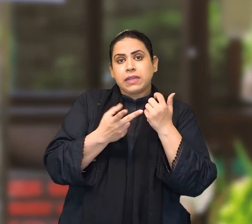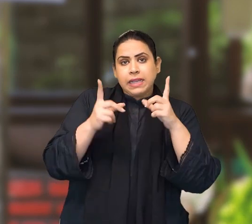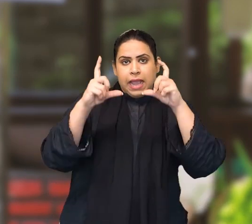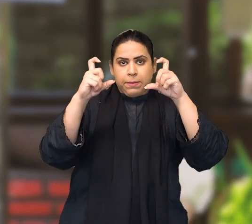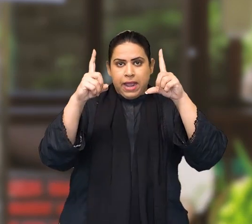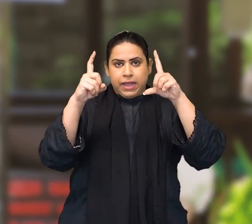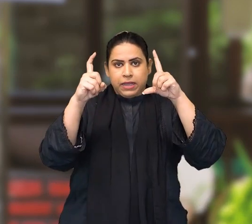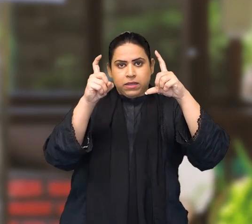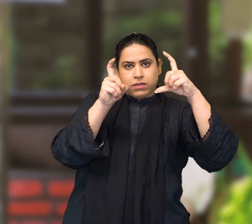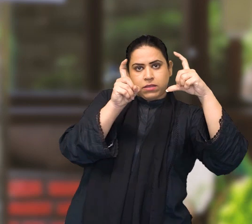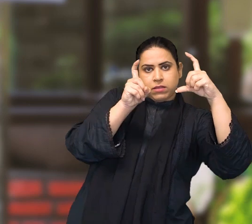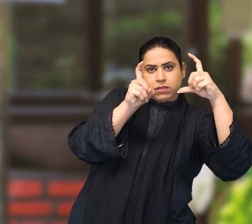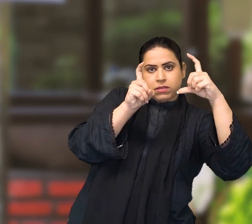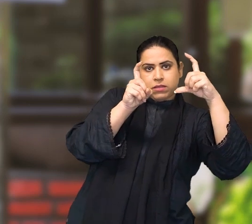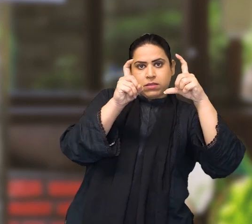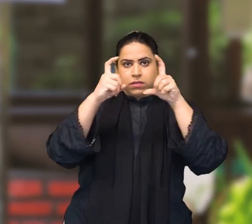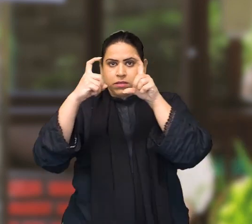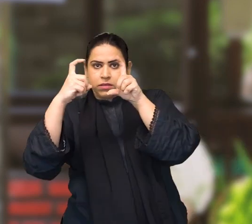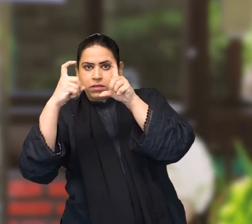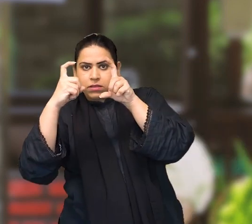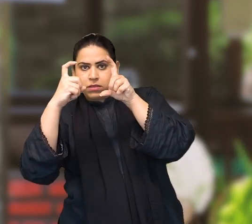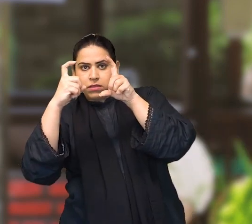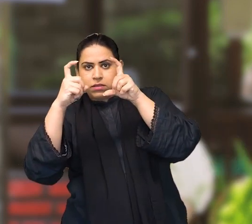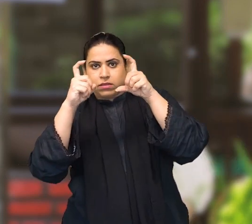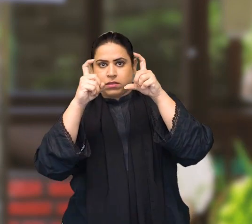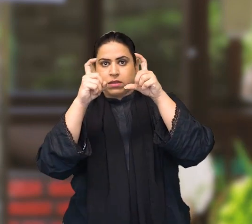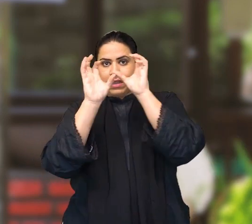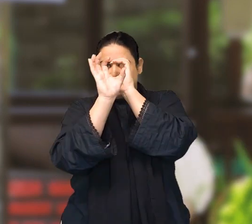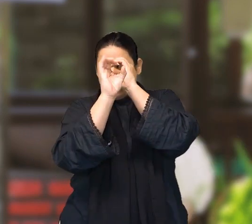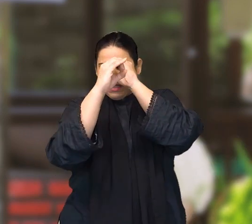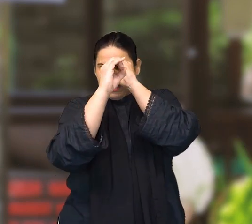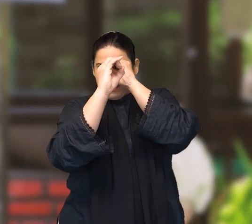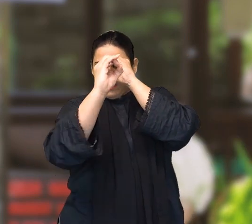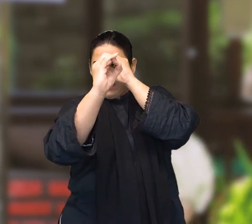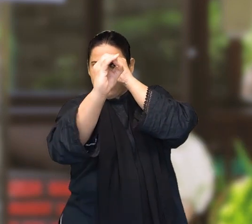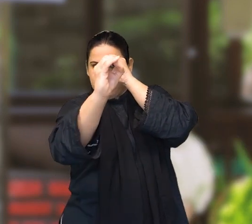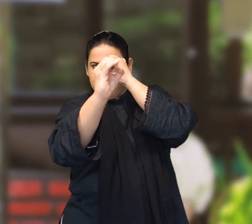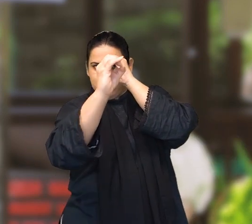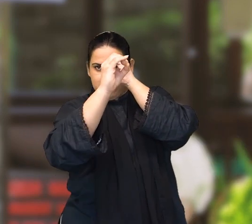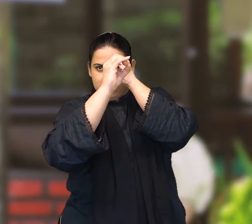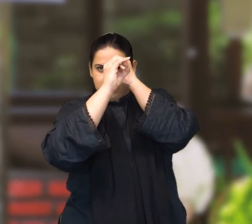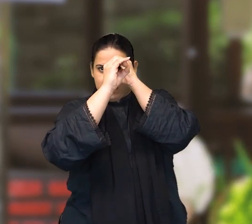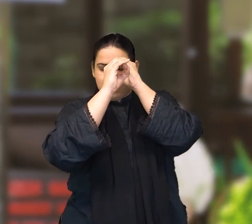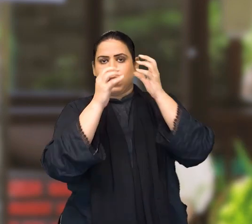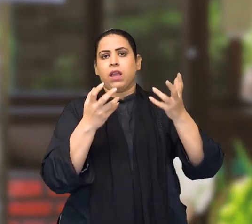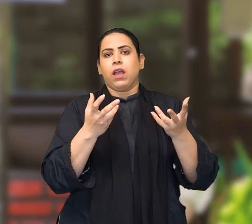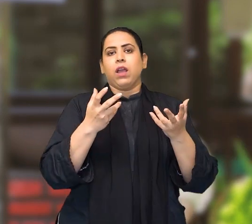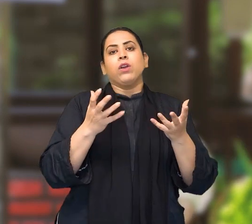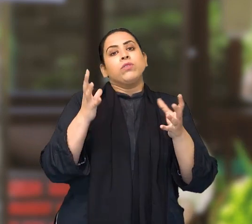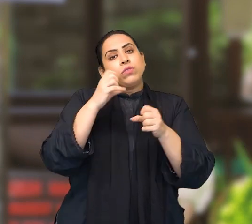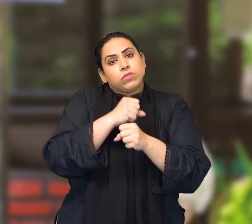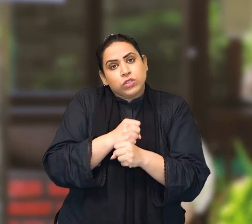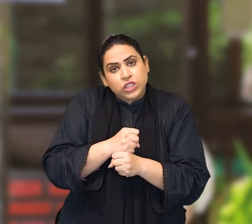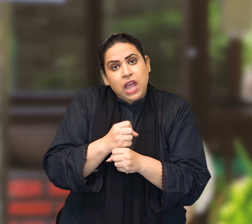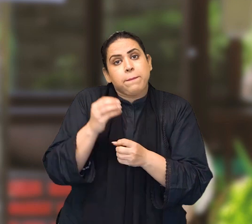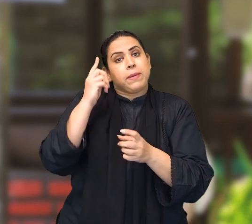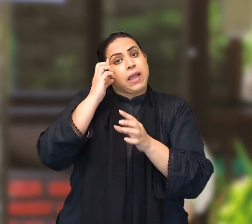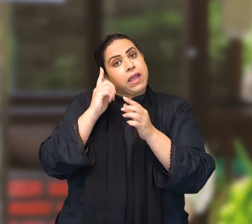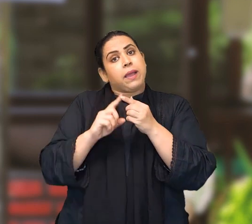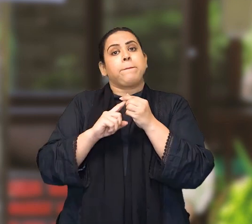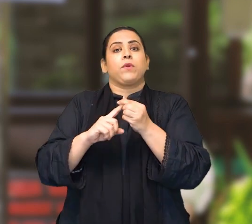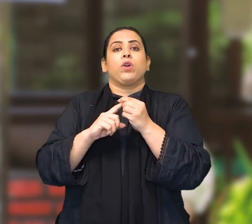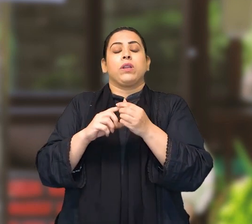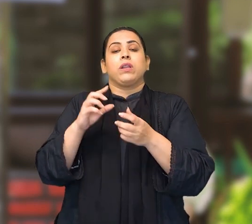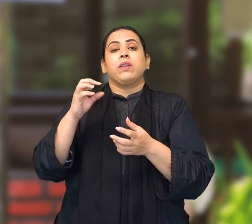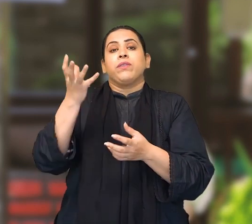हैं आप उनको किस तरह से इस्तेमाल कर रहे हो, आप क्या लेंस लेके जा रहे हो, आप क्या चीज़ें इस तरह कर रहे हो ताकि एंड ऑफ द डे जब आपके